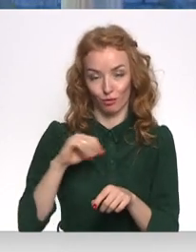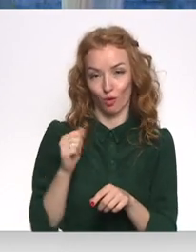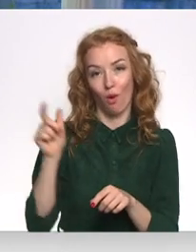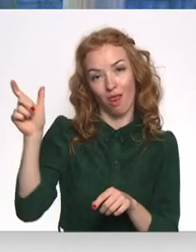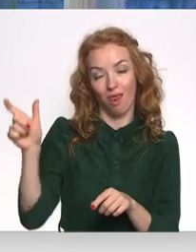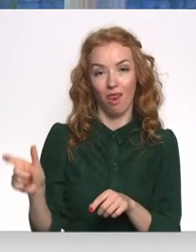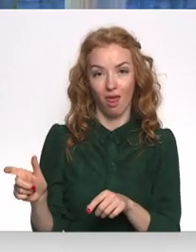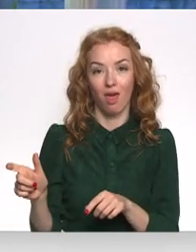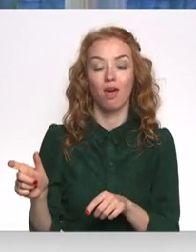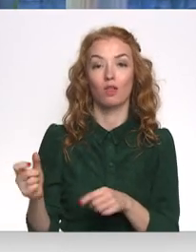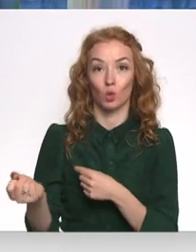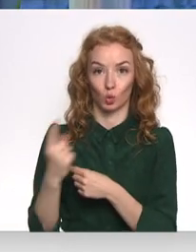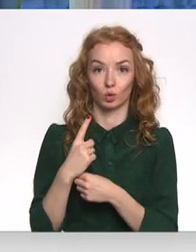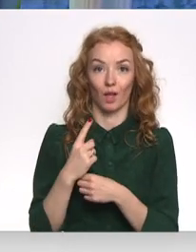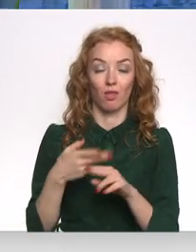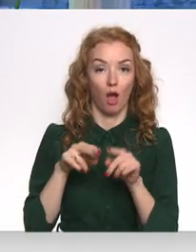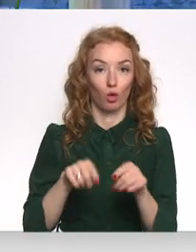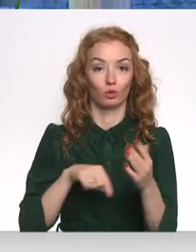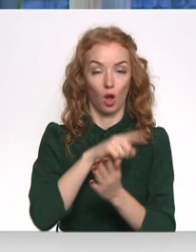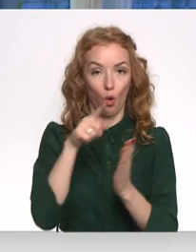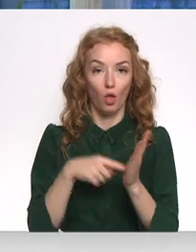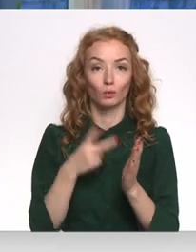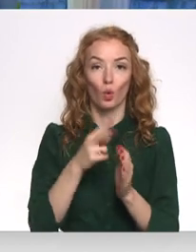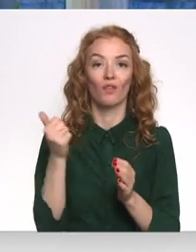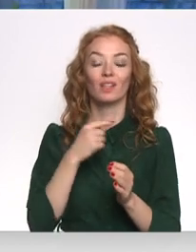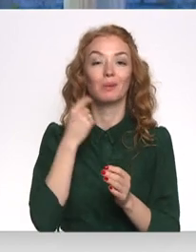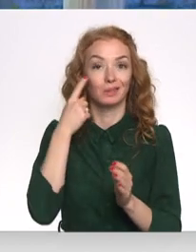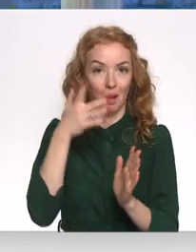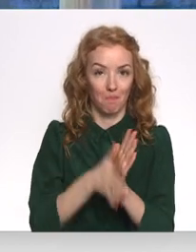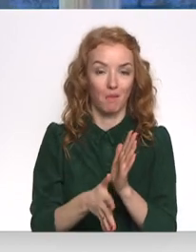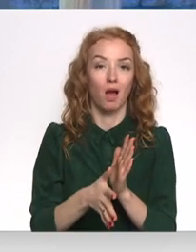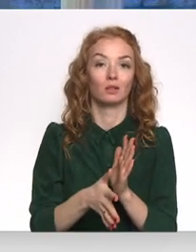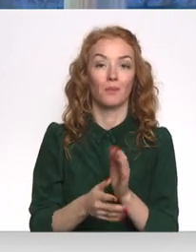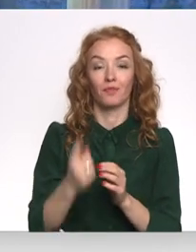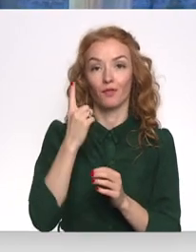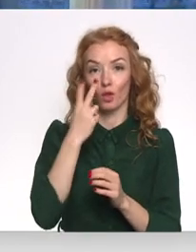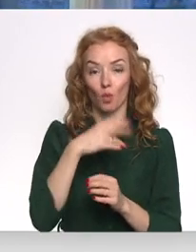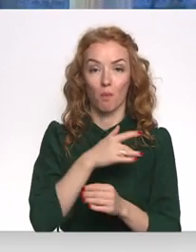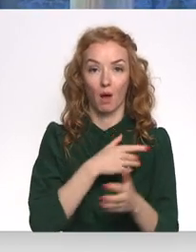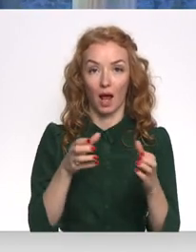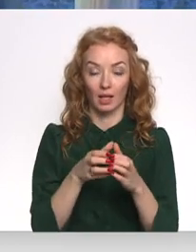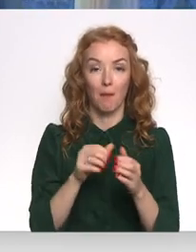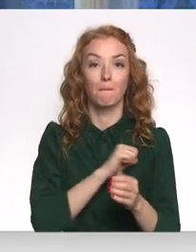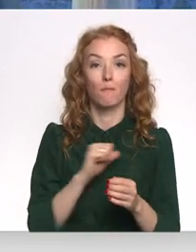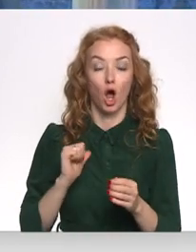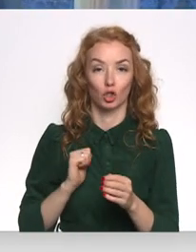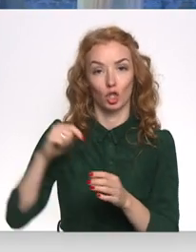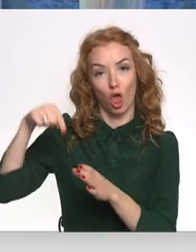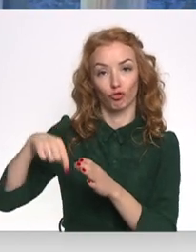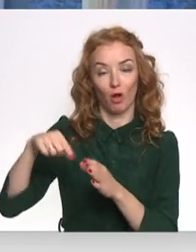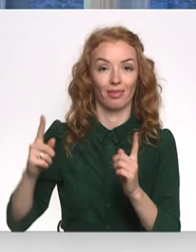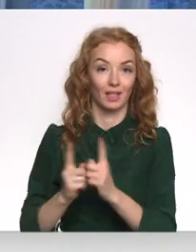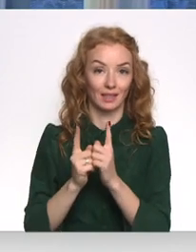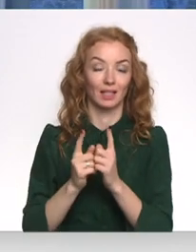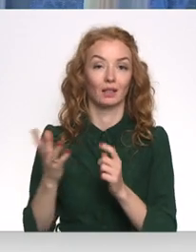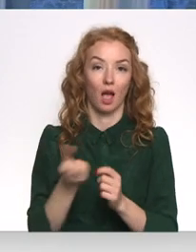potenciālie koalīcijas kolēģi uzdev šādas te jautājumas, par ko viņi gribētu saprast. Es saprotu, ka arī viena no partijām arī plāno paši tikties izrunāt tos jautājumus ar